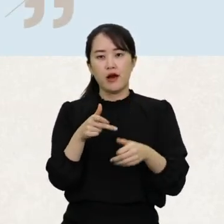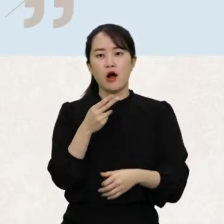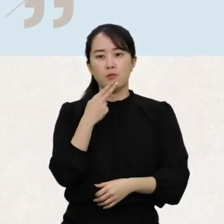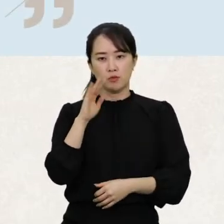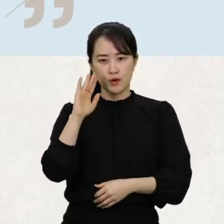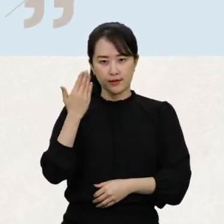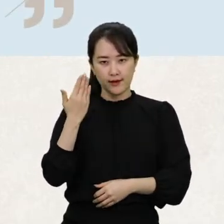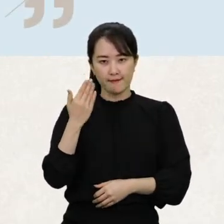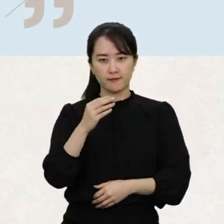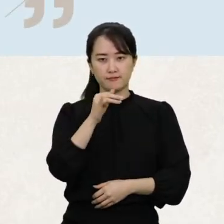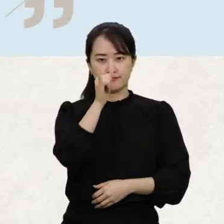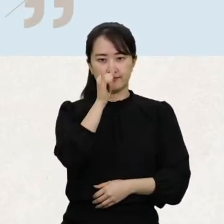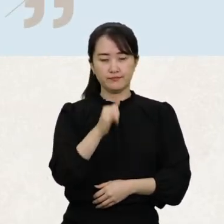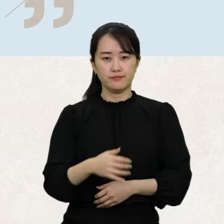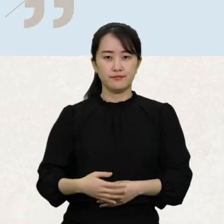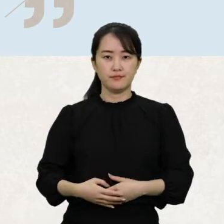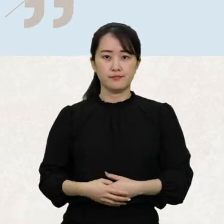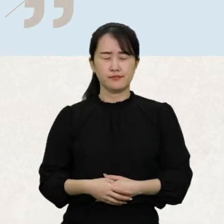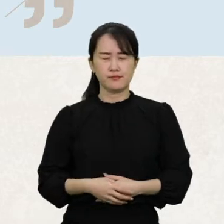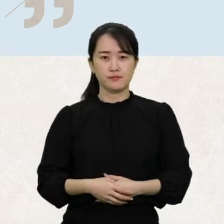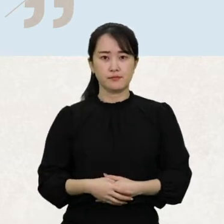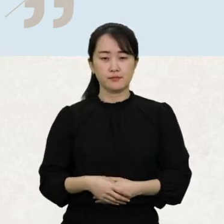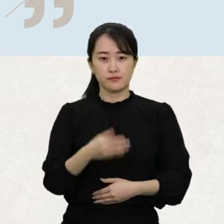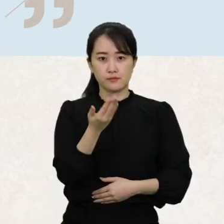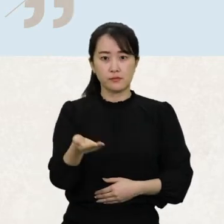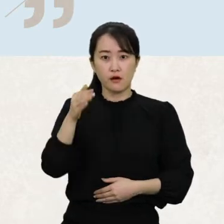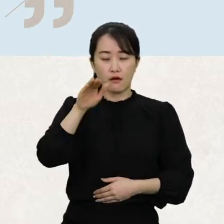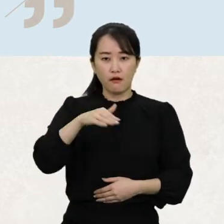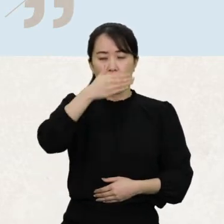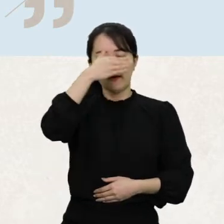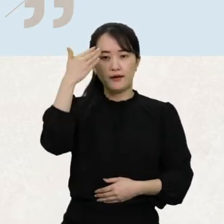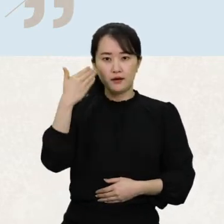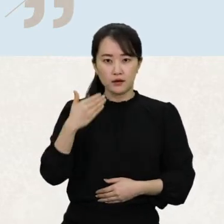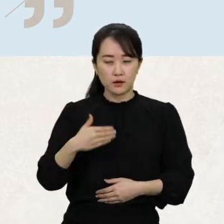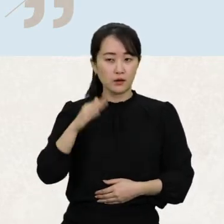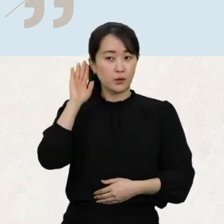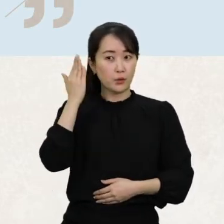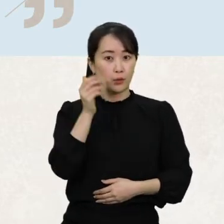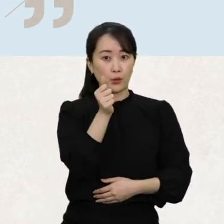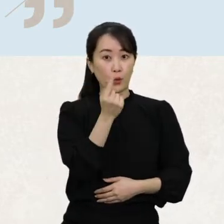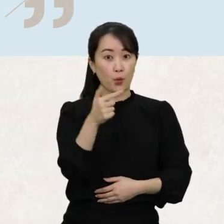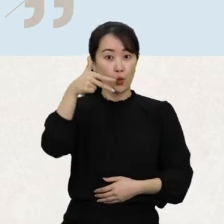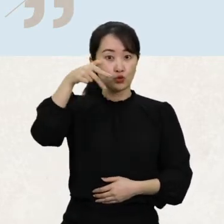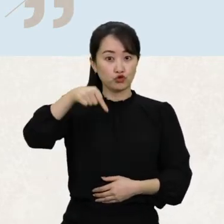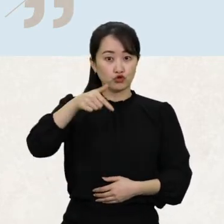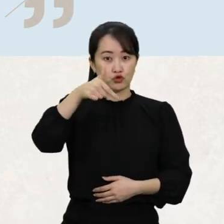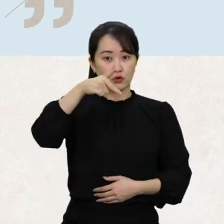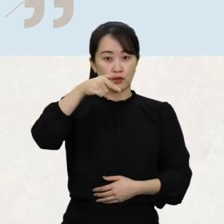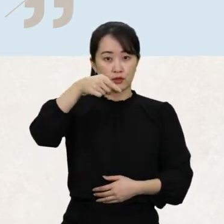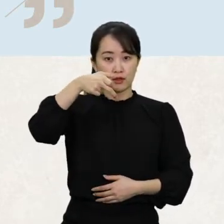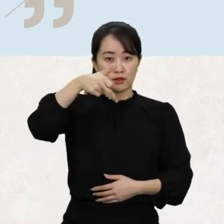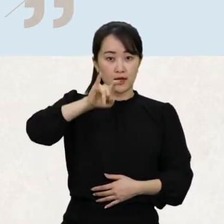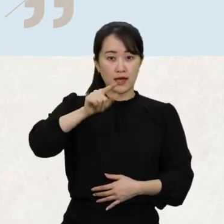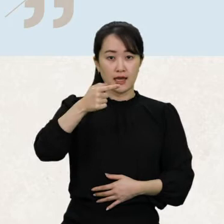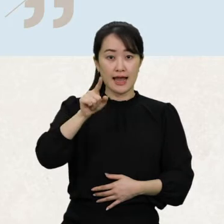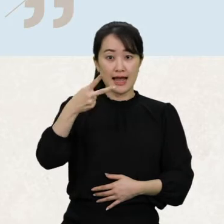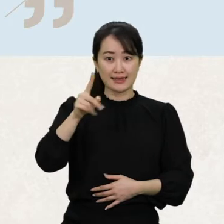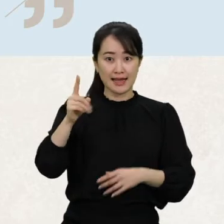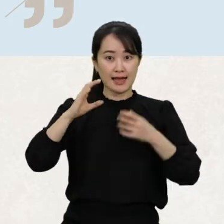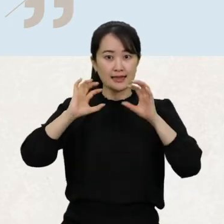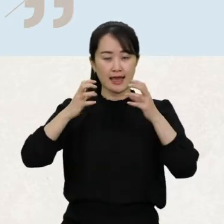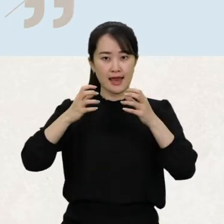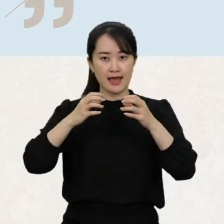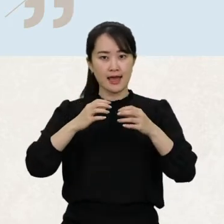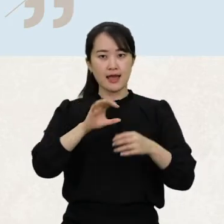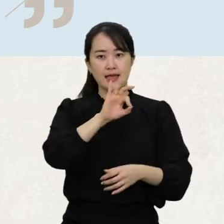한다고 명시했어요. 하지만 다행히도 최근 호주나 캐나다 등은 이러한 이민 정책이